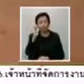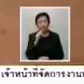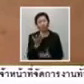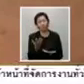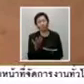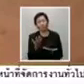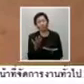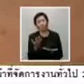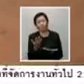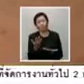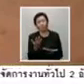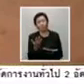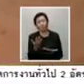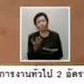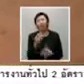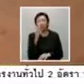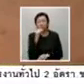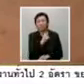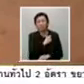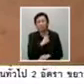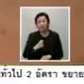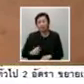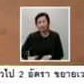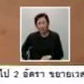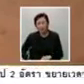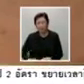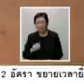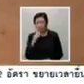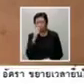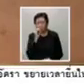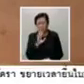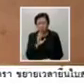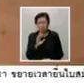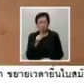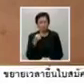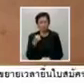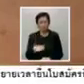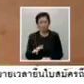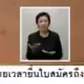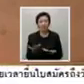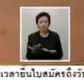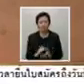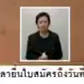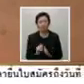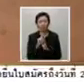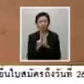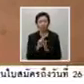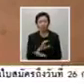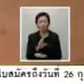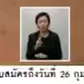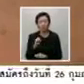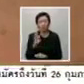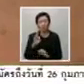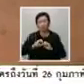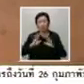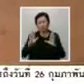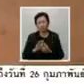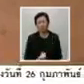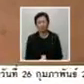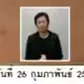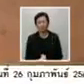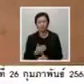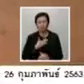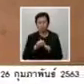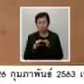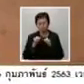ดถึงพระมหากษัตริย์ฉะนั้นข้อบังคับข้อที่69ชัดเจนผมวินิจฉัยท่านเสรีพิสุทธิ์ชัดเจ